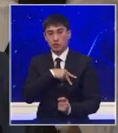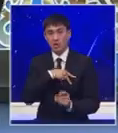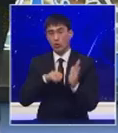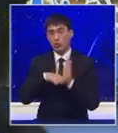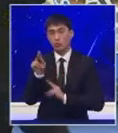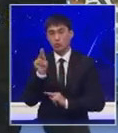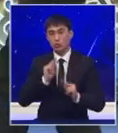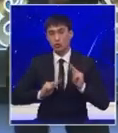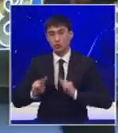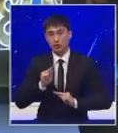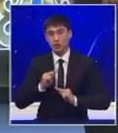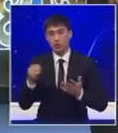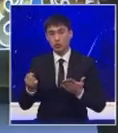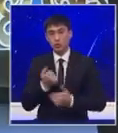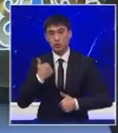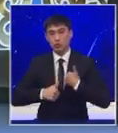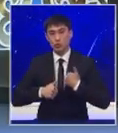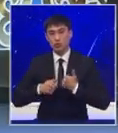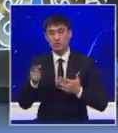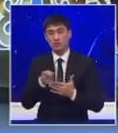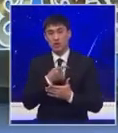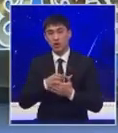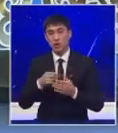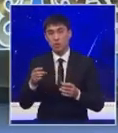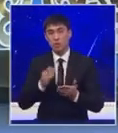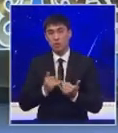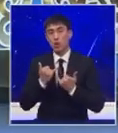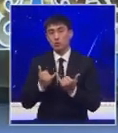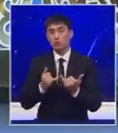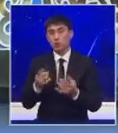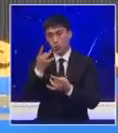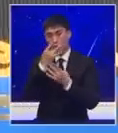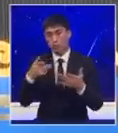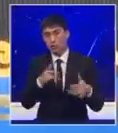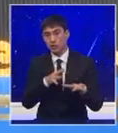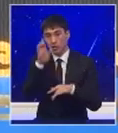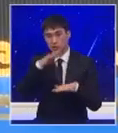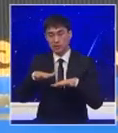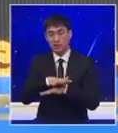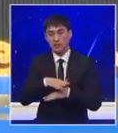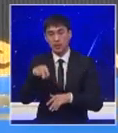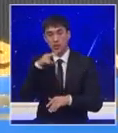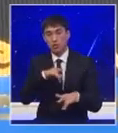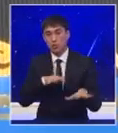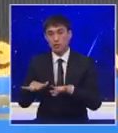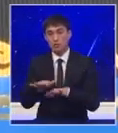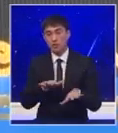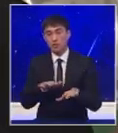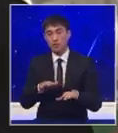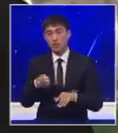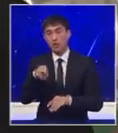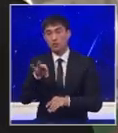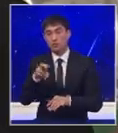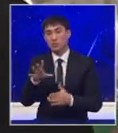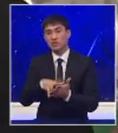«Лучший учитель» и удостоен звания почетного культурного деятеля страны. Кроме того, на литературно-музыкальном вечере Талгат Симбаев был